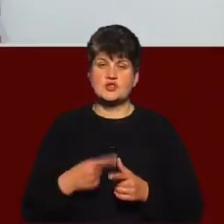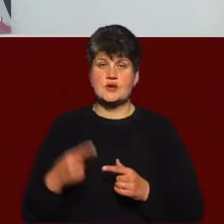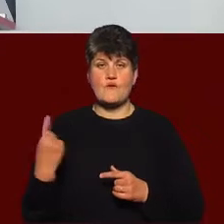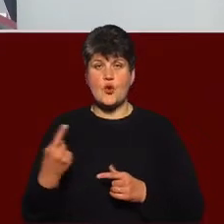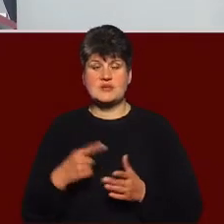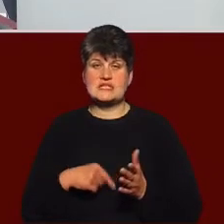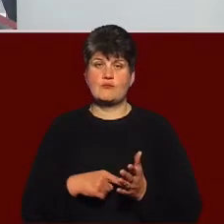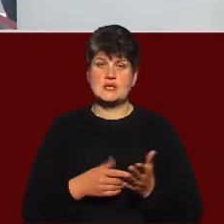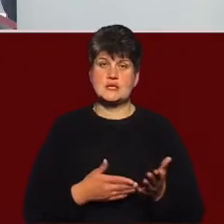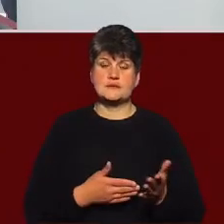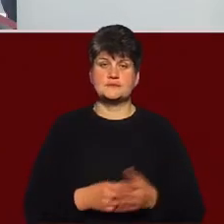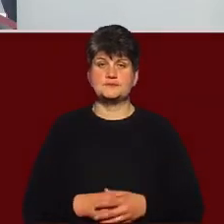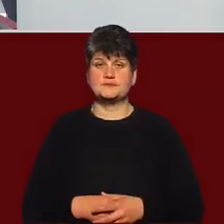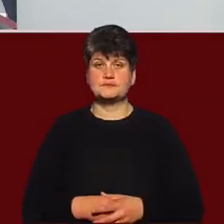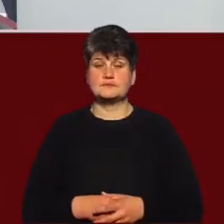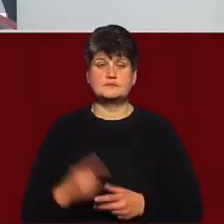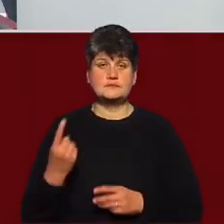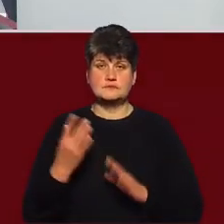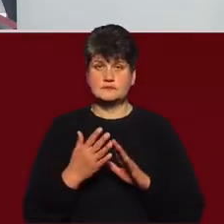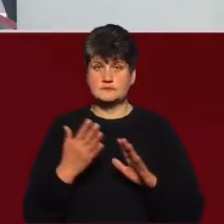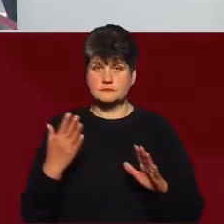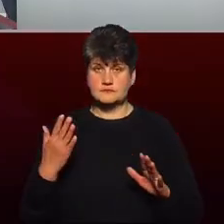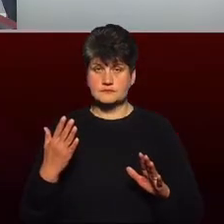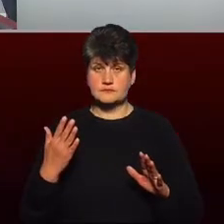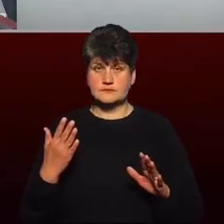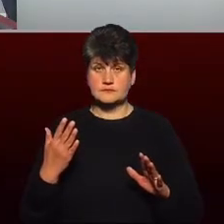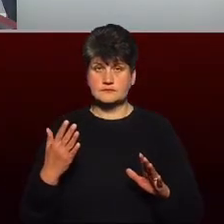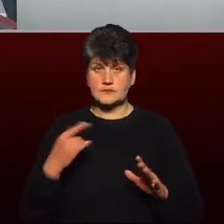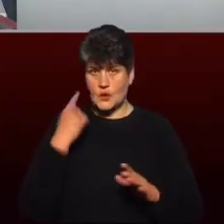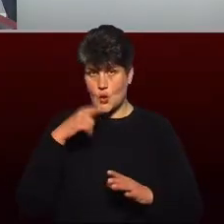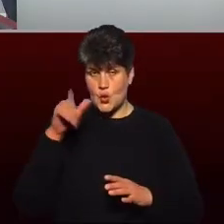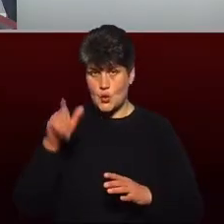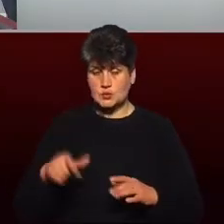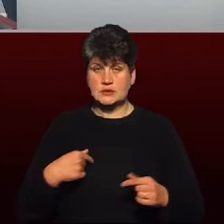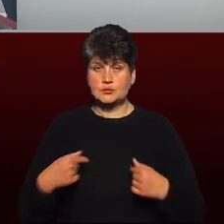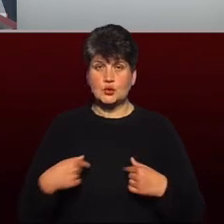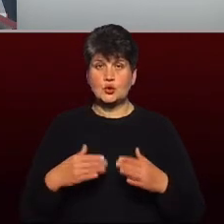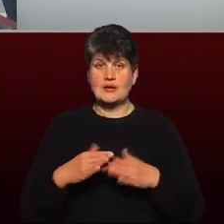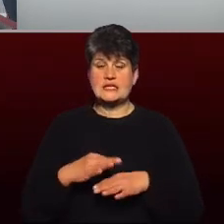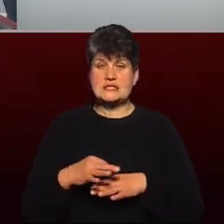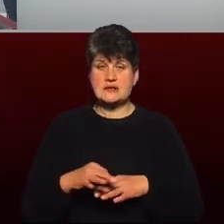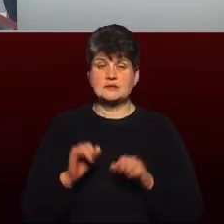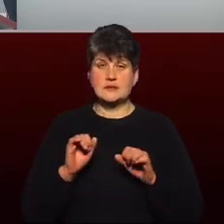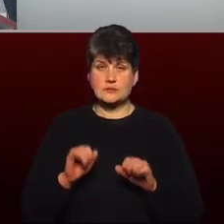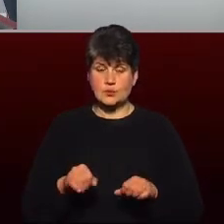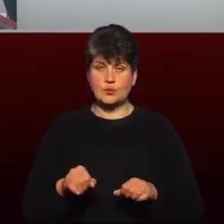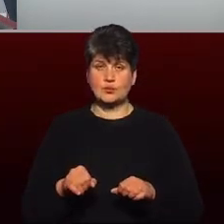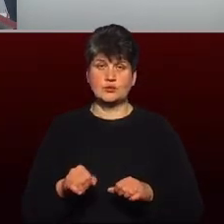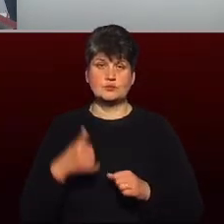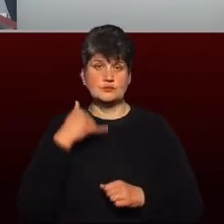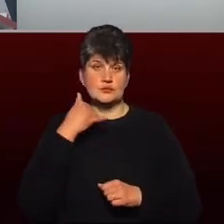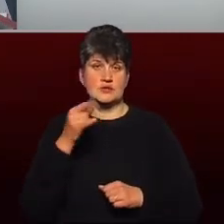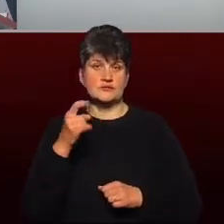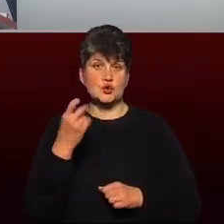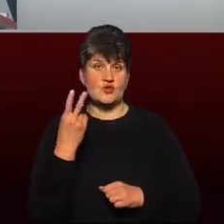Що... Насамперед, особа потерпіла від домашнього насильства може звернутися за допомогою на лінію 102, тобто в